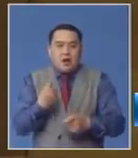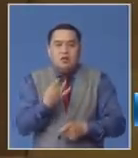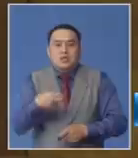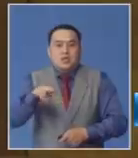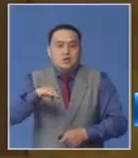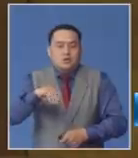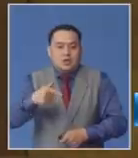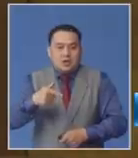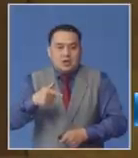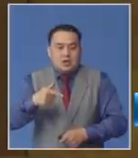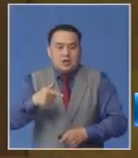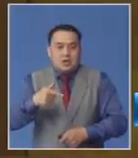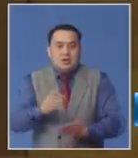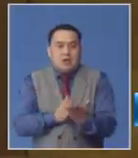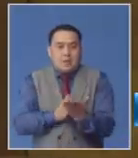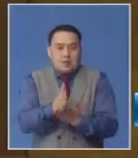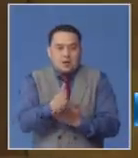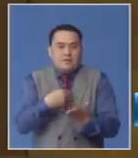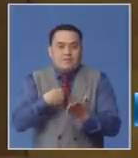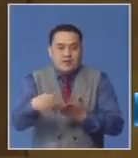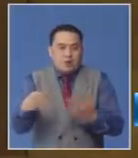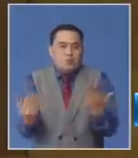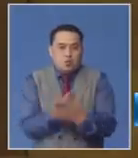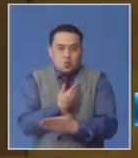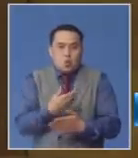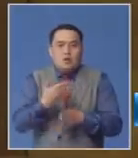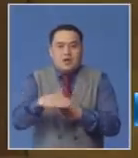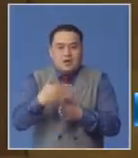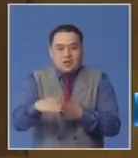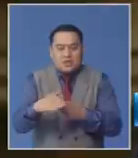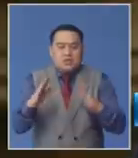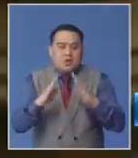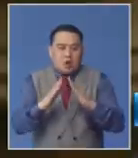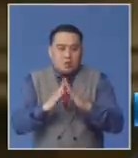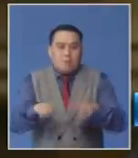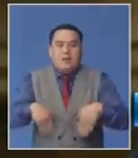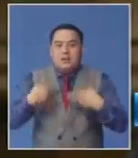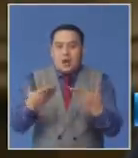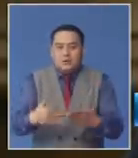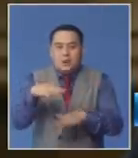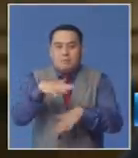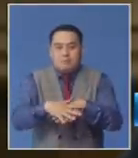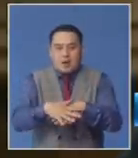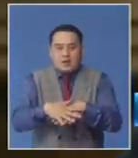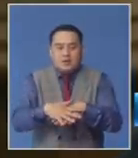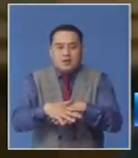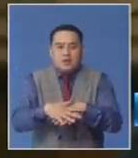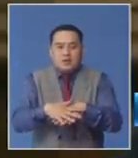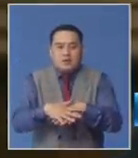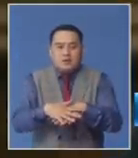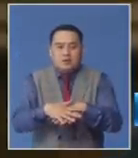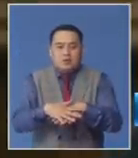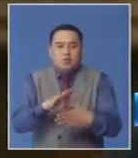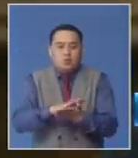триллион тенге и направит на выкуп новых ипотечных кредитов предоставленных банками на вышеназванных